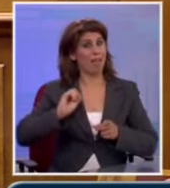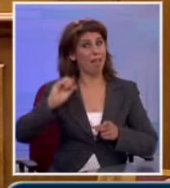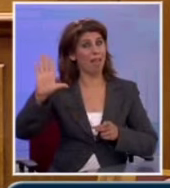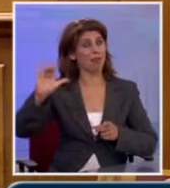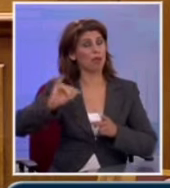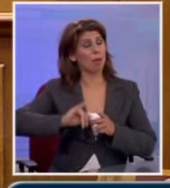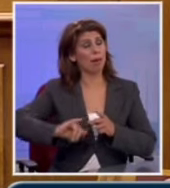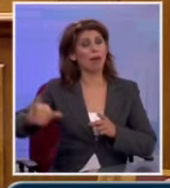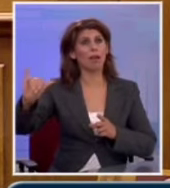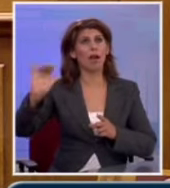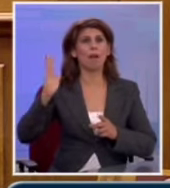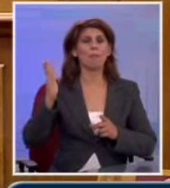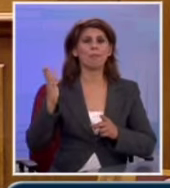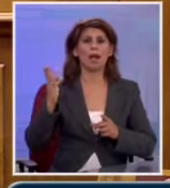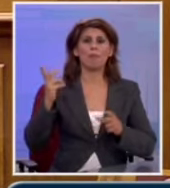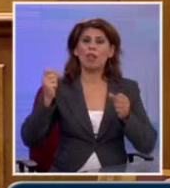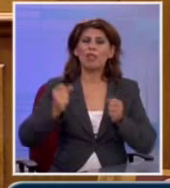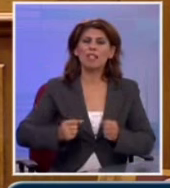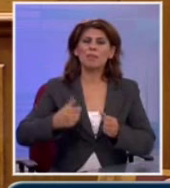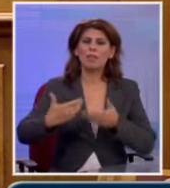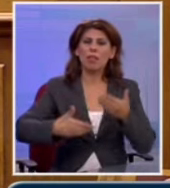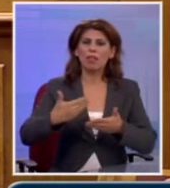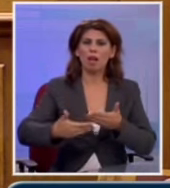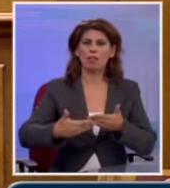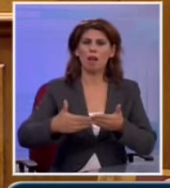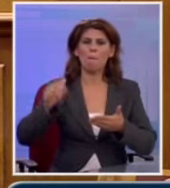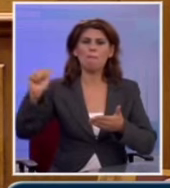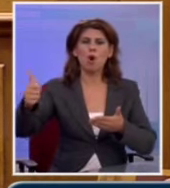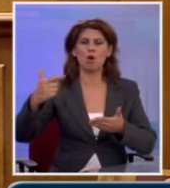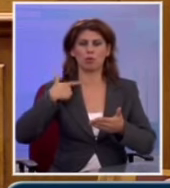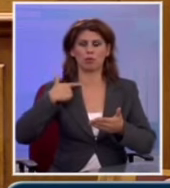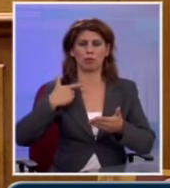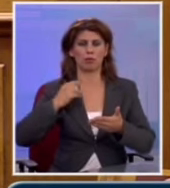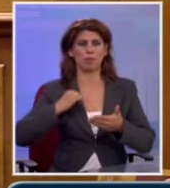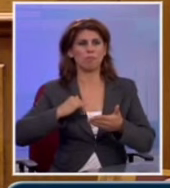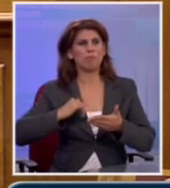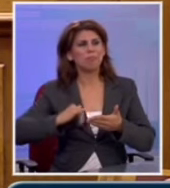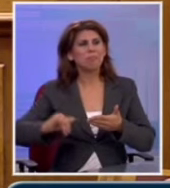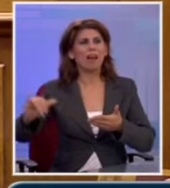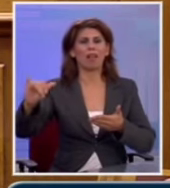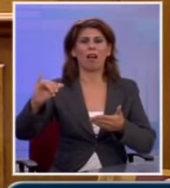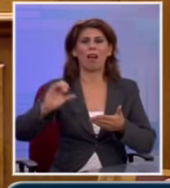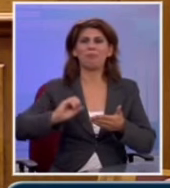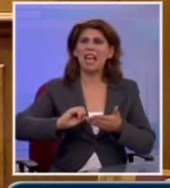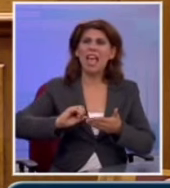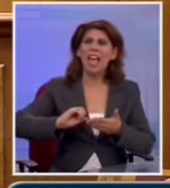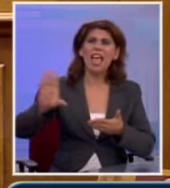κάθε θεσμική διαδικασία, έξω και πέρα από τους